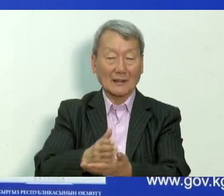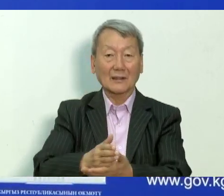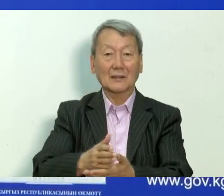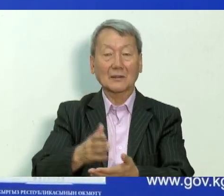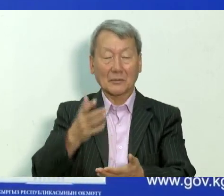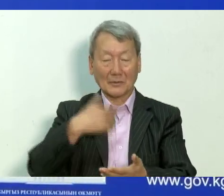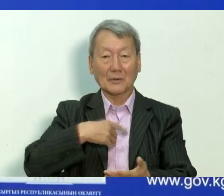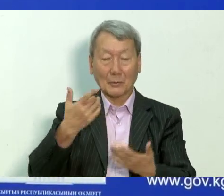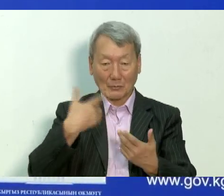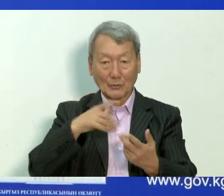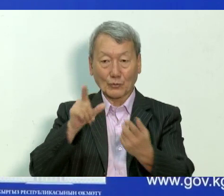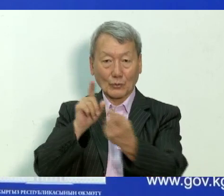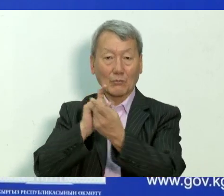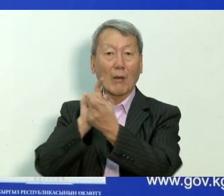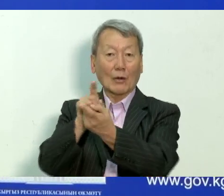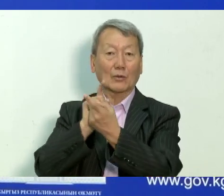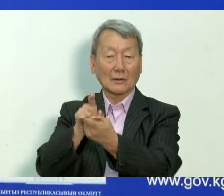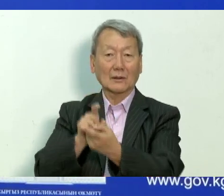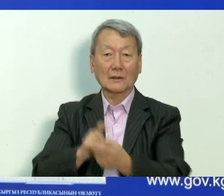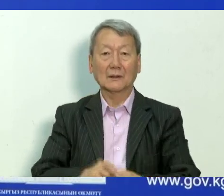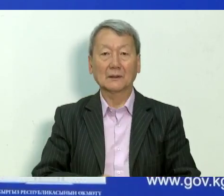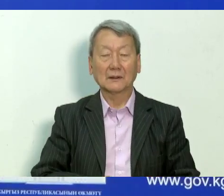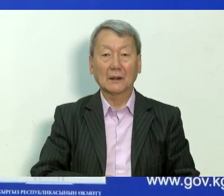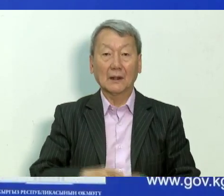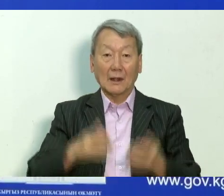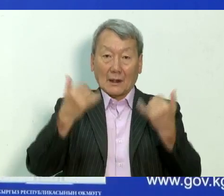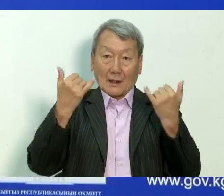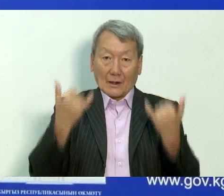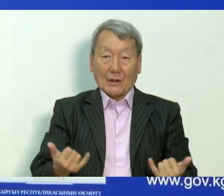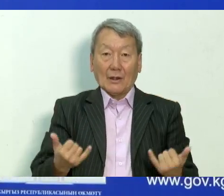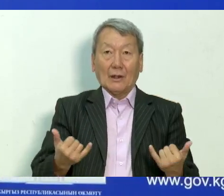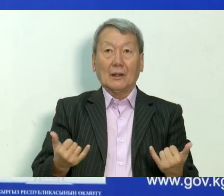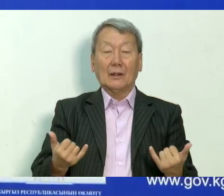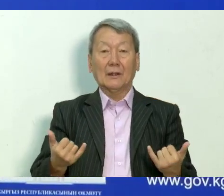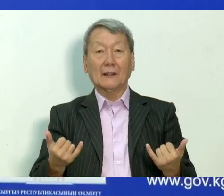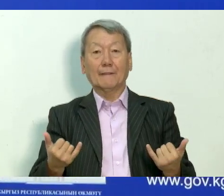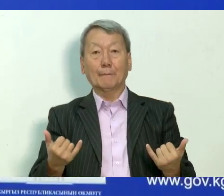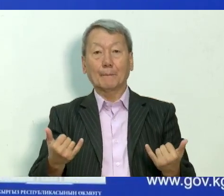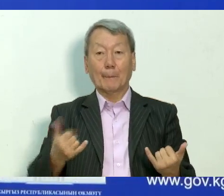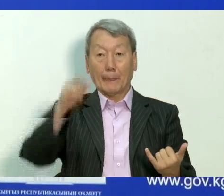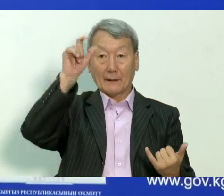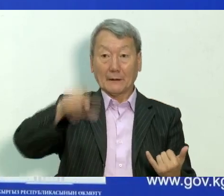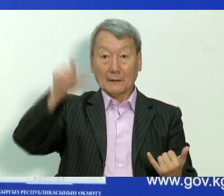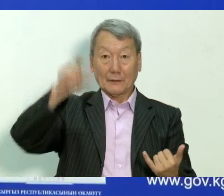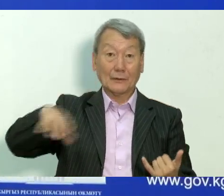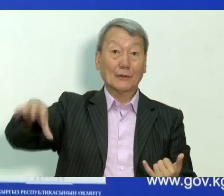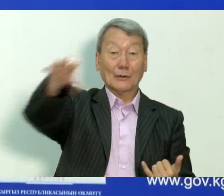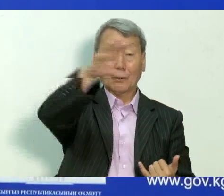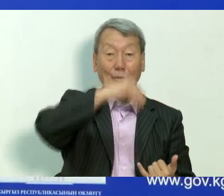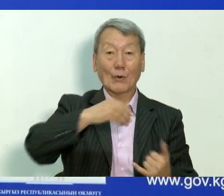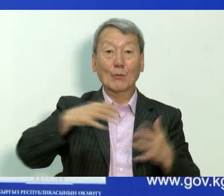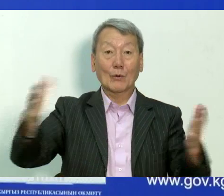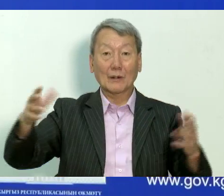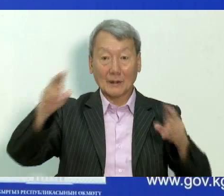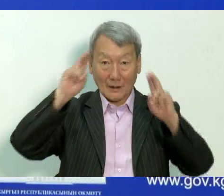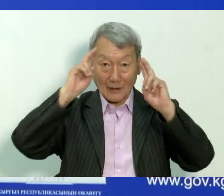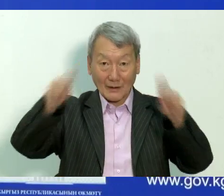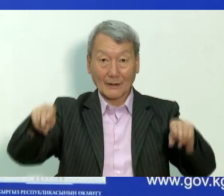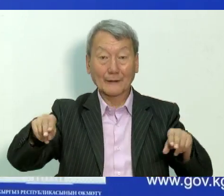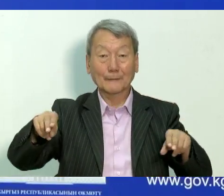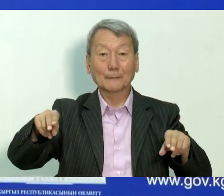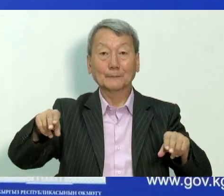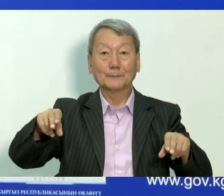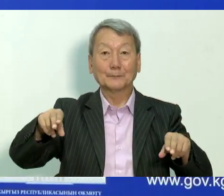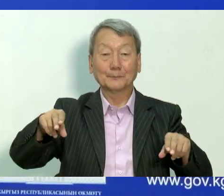должны этим бороться. Сегодня, когда граждане все больше заражаются, не зная